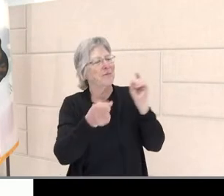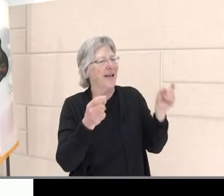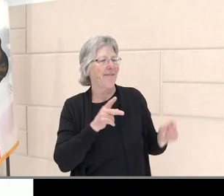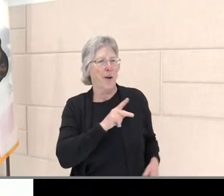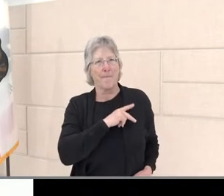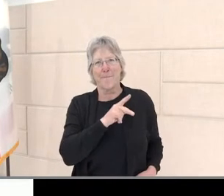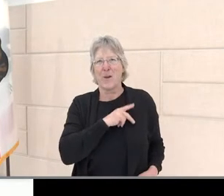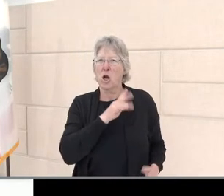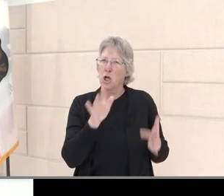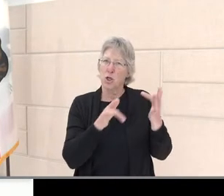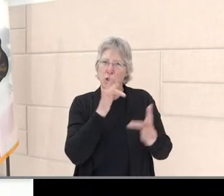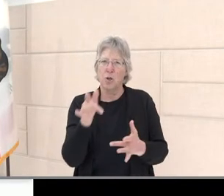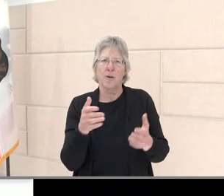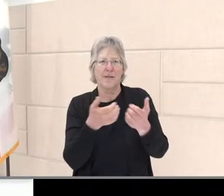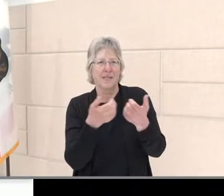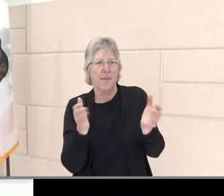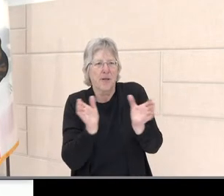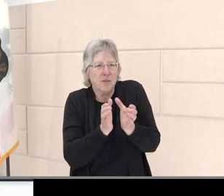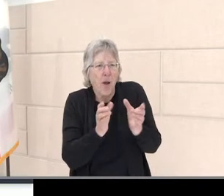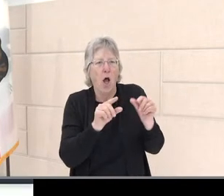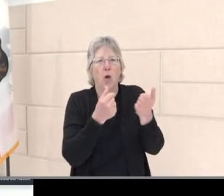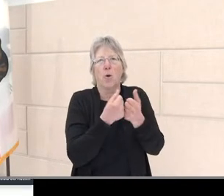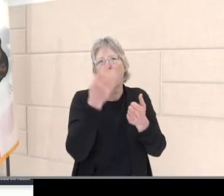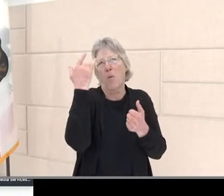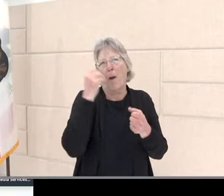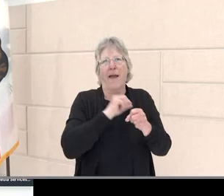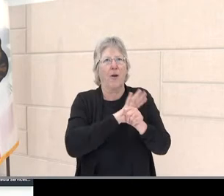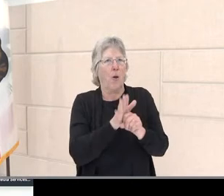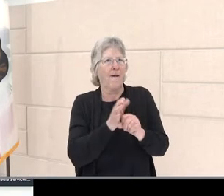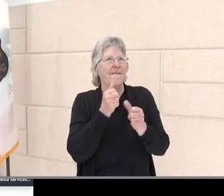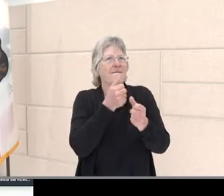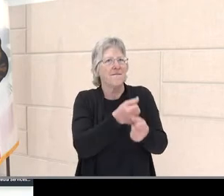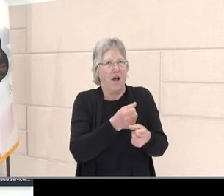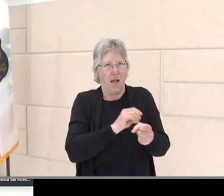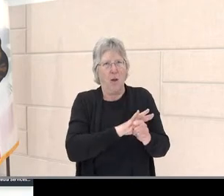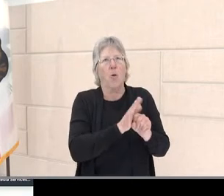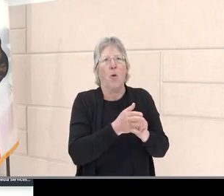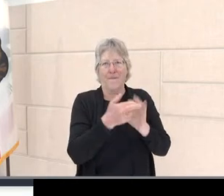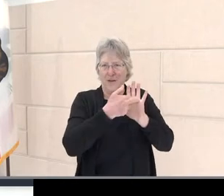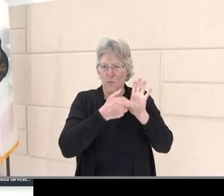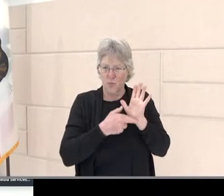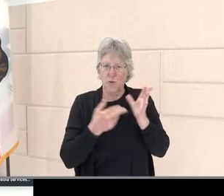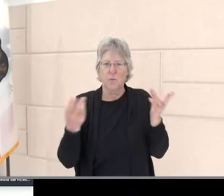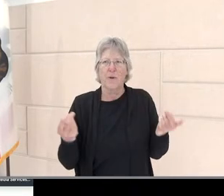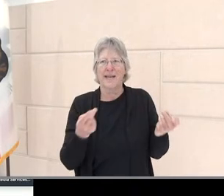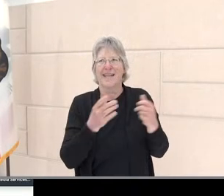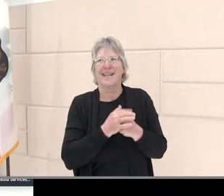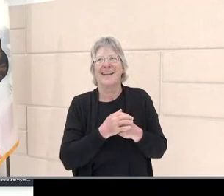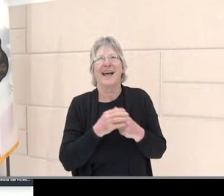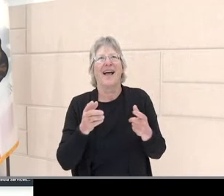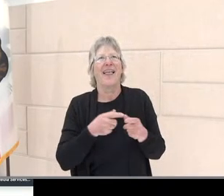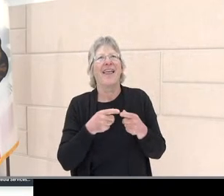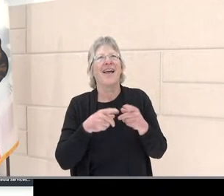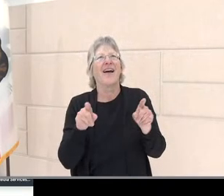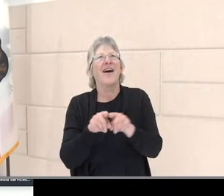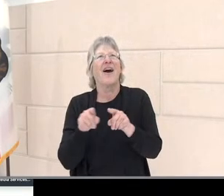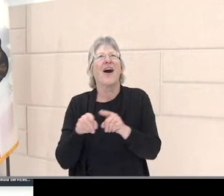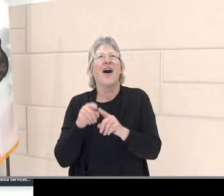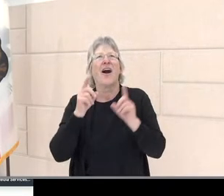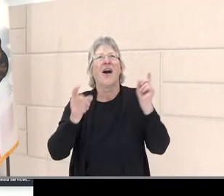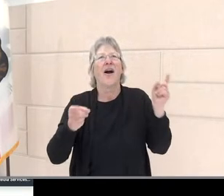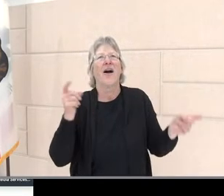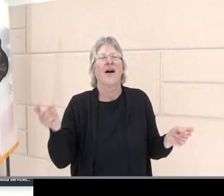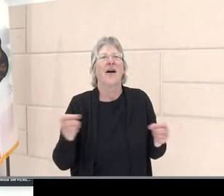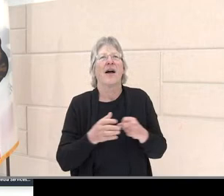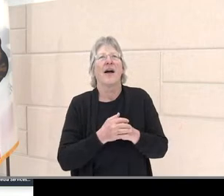ងវាធំពេកដំណោះហើយយើងបំបីពួកគេទៅជាក្រុមតូចតូចហើយណែនាំពួកគេដើម្បីឲ្យដើរឲ្យស្គាល់បន្ទប់ឬក៏កន្លែងក្នុ